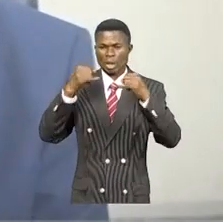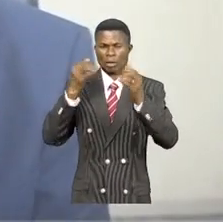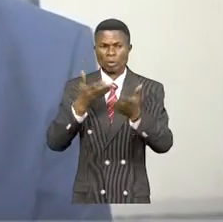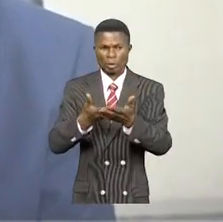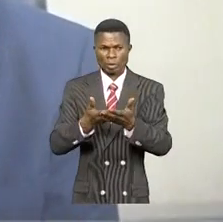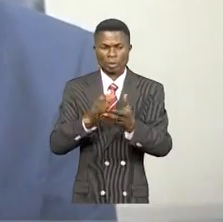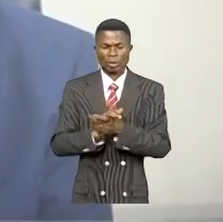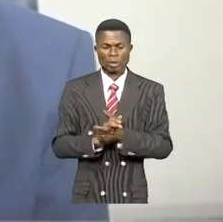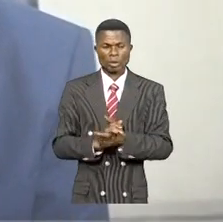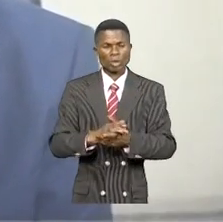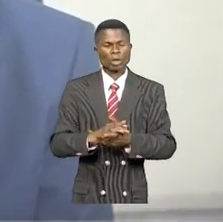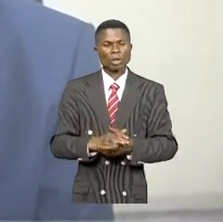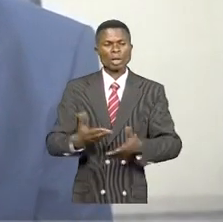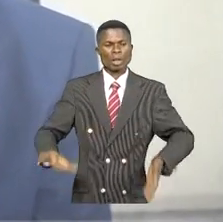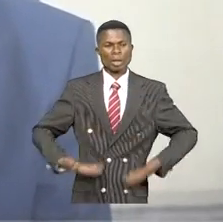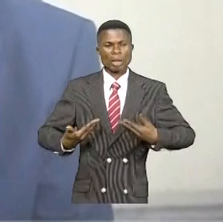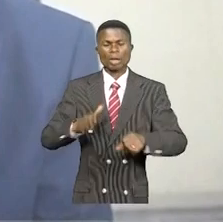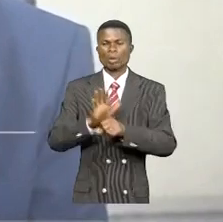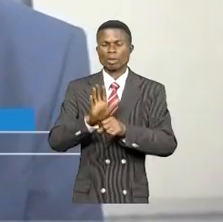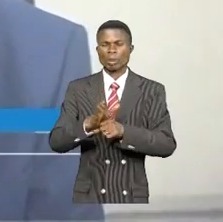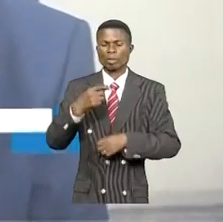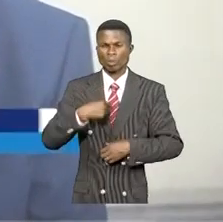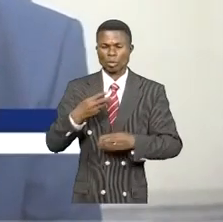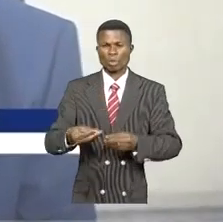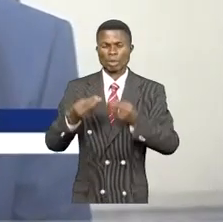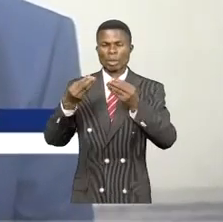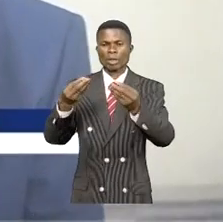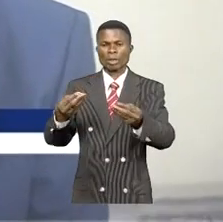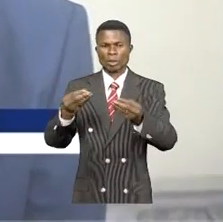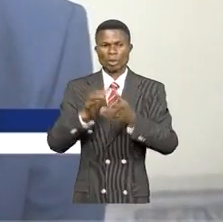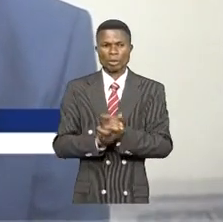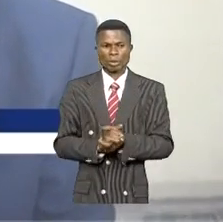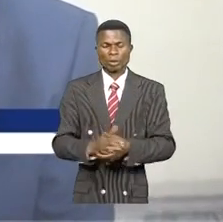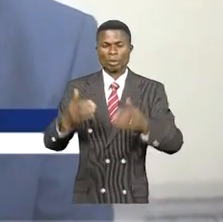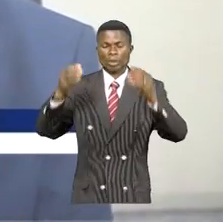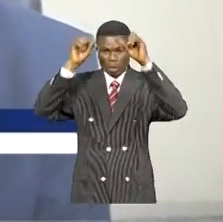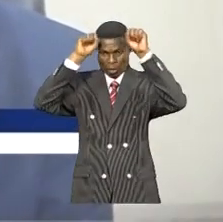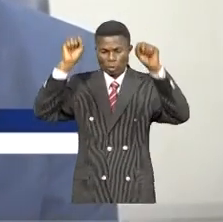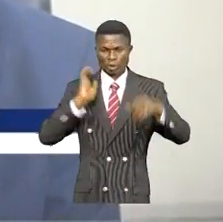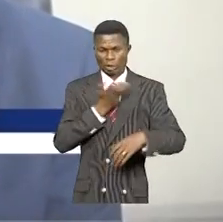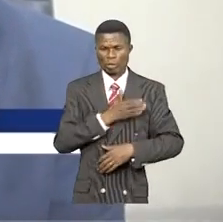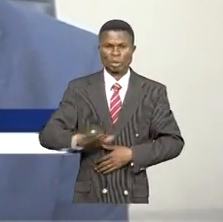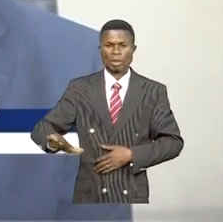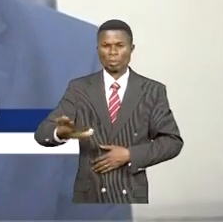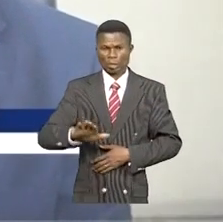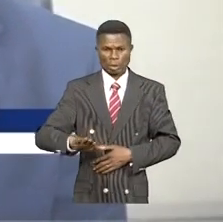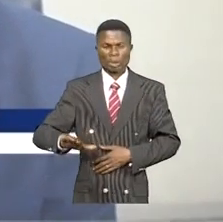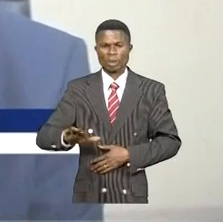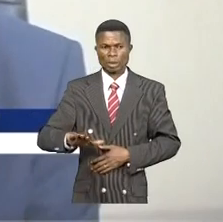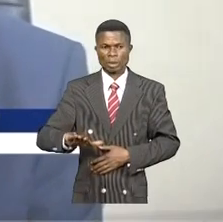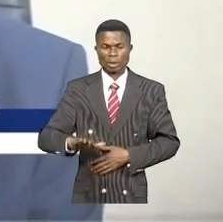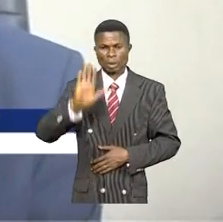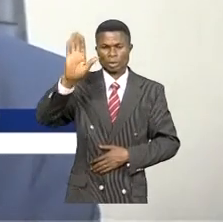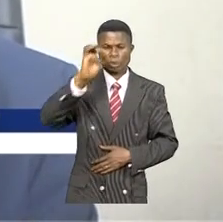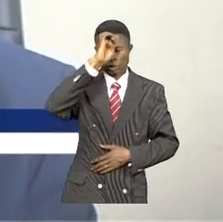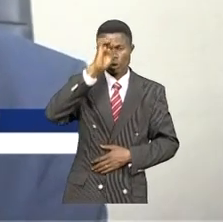Ma gratitude est exprimée aussi à l'envoi du chef de l'État. Son